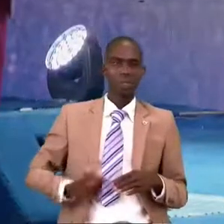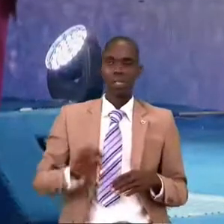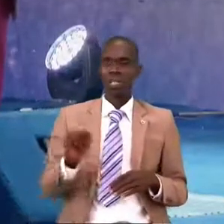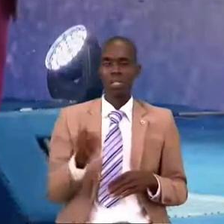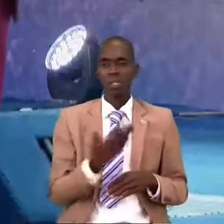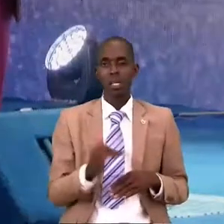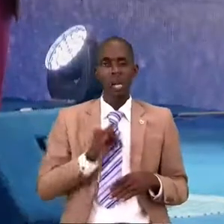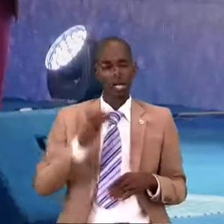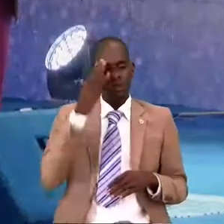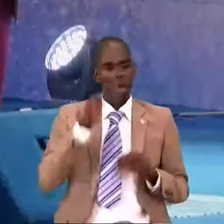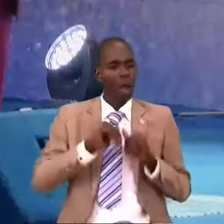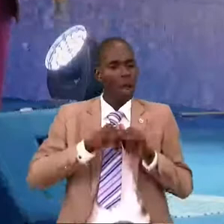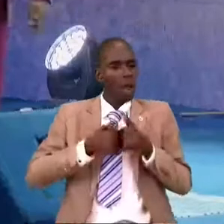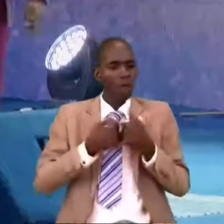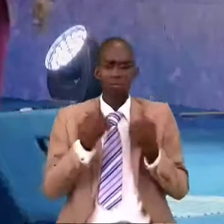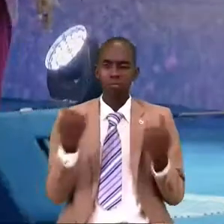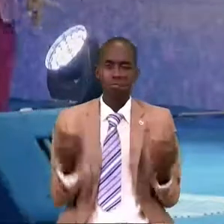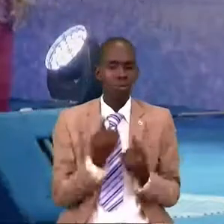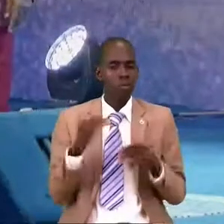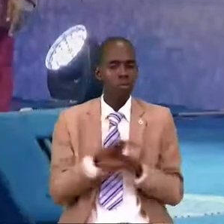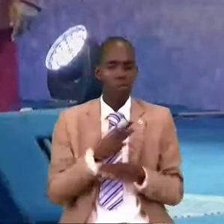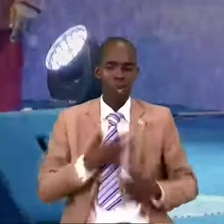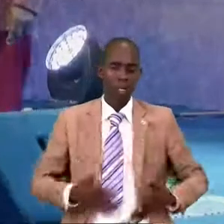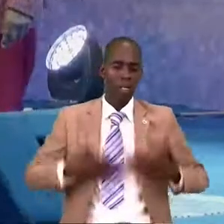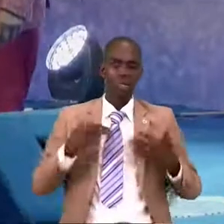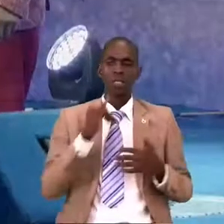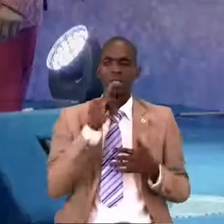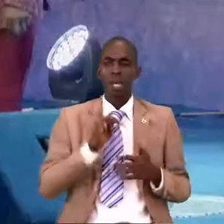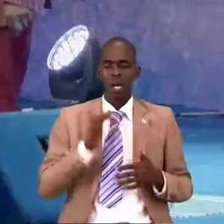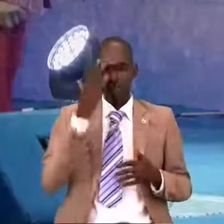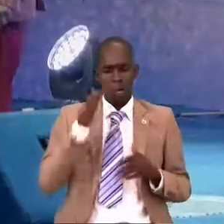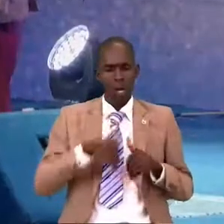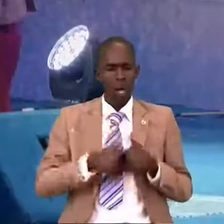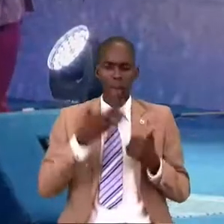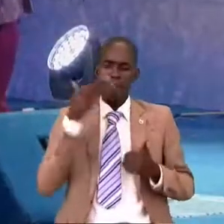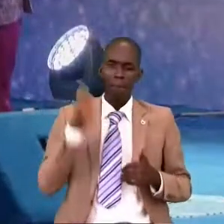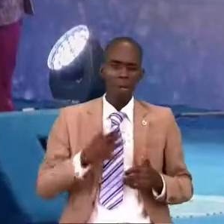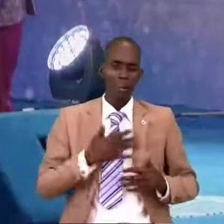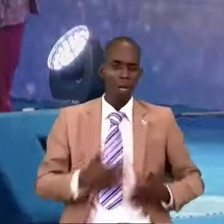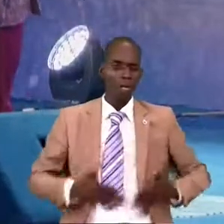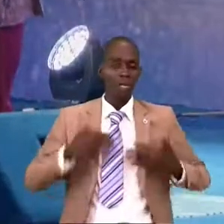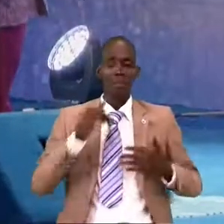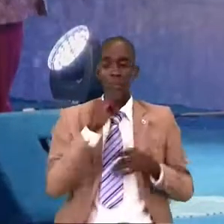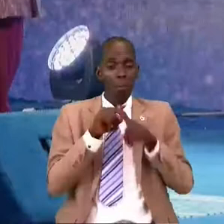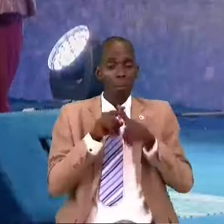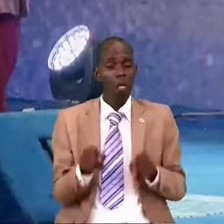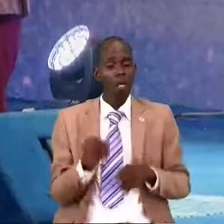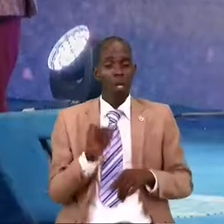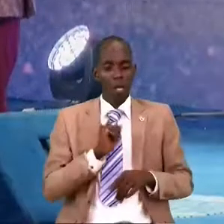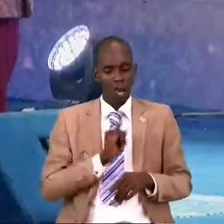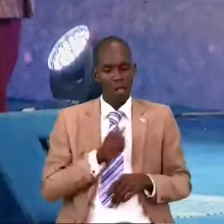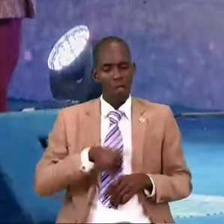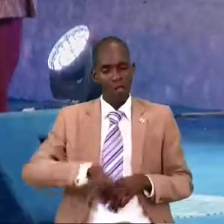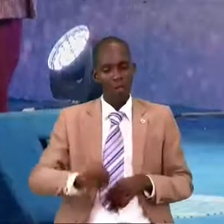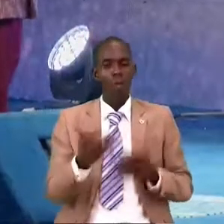mauvais. Mais Seigneur, je veux la miséricorde de Dieu. N'importe où tu es, ici à Yola,